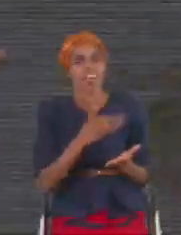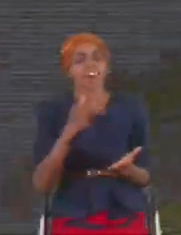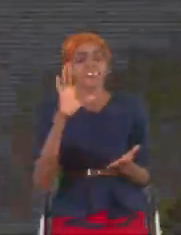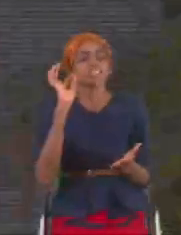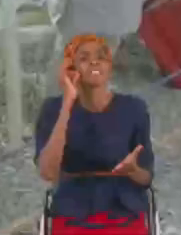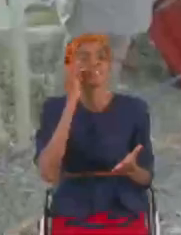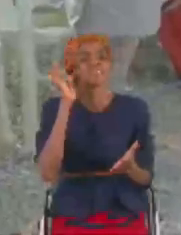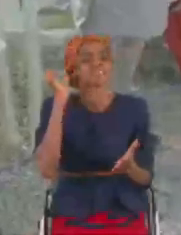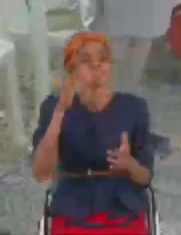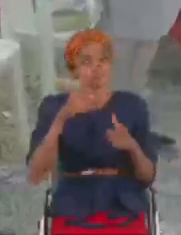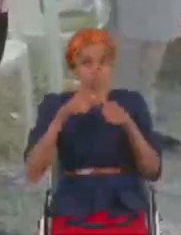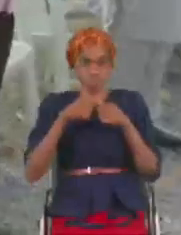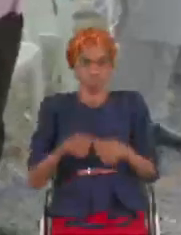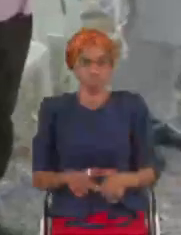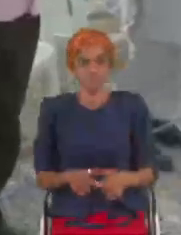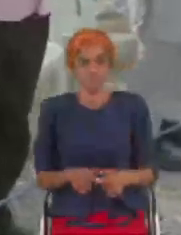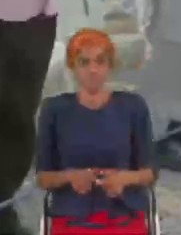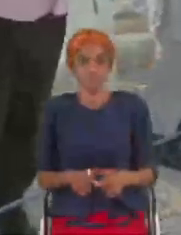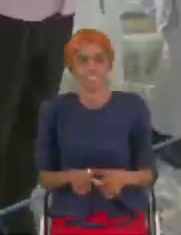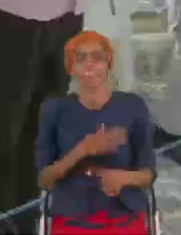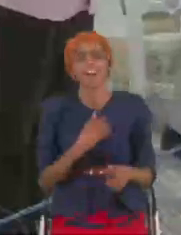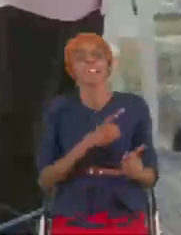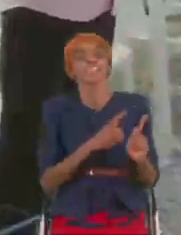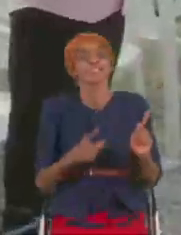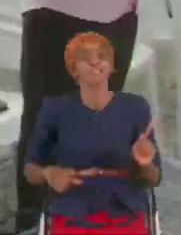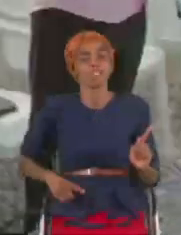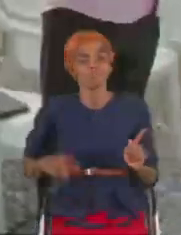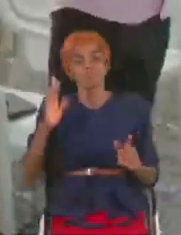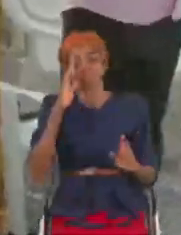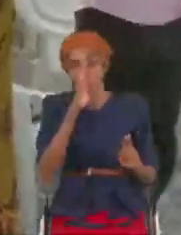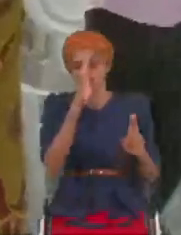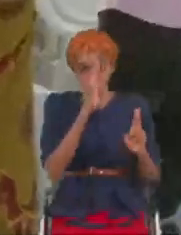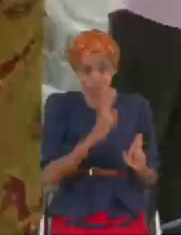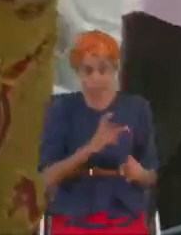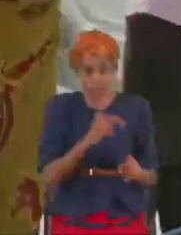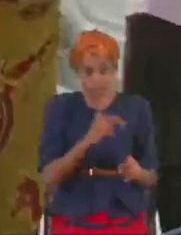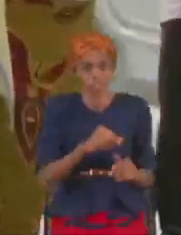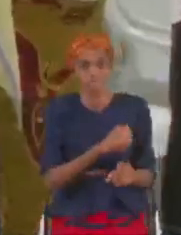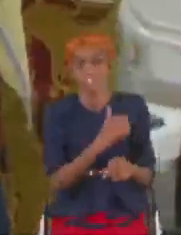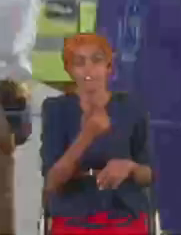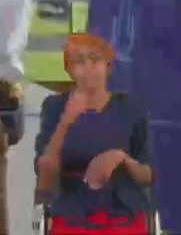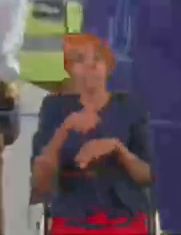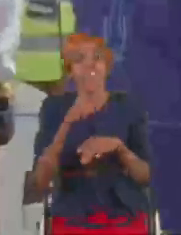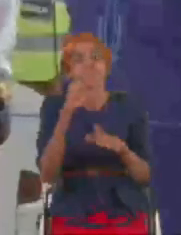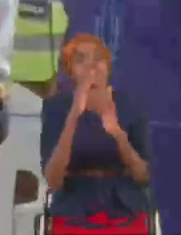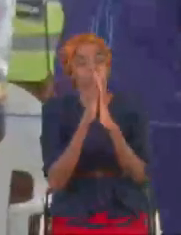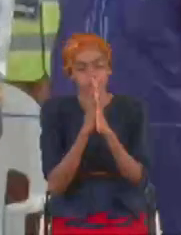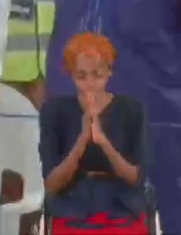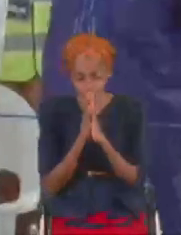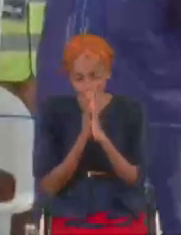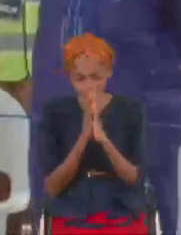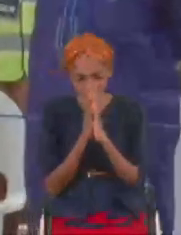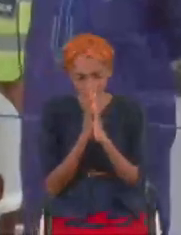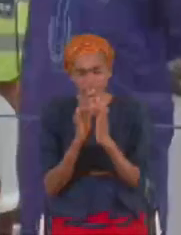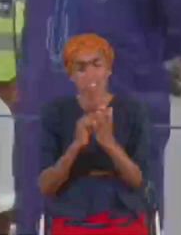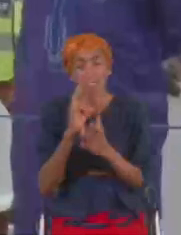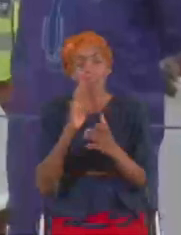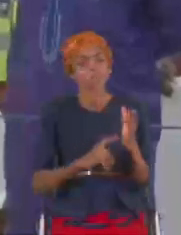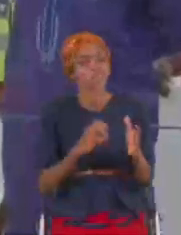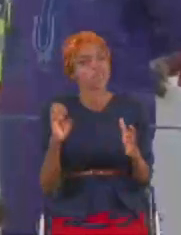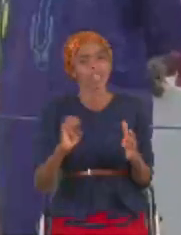un fruit va demeurer et le seigneur vas te marrer parce que tu va prier